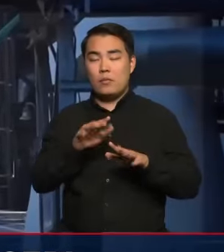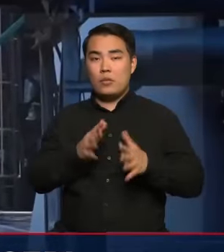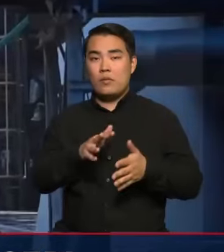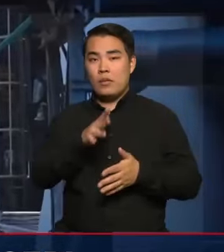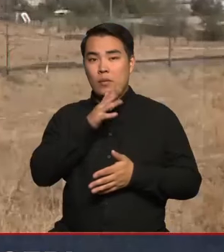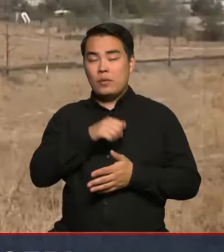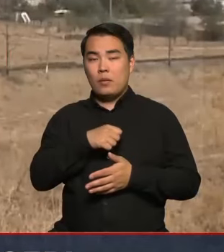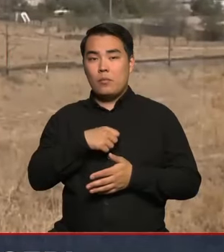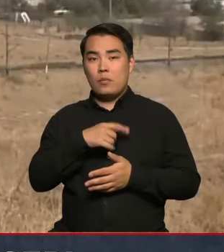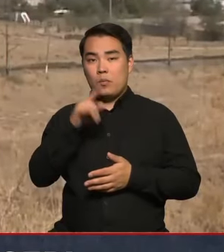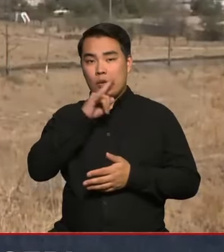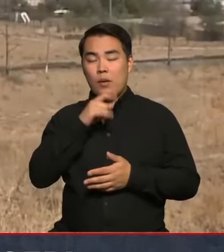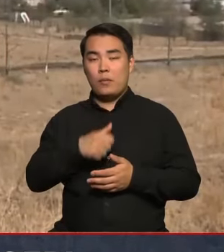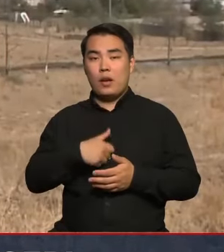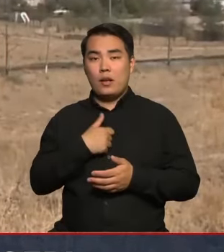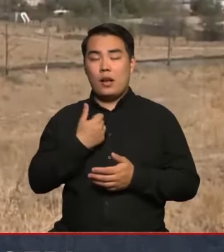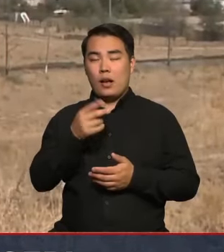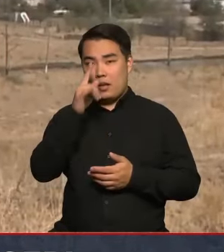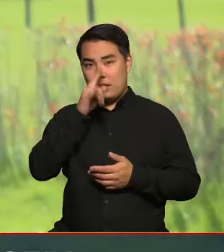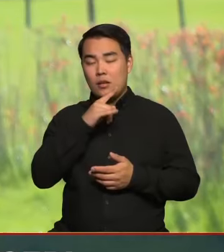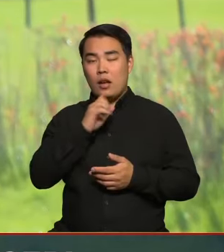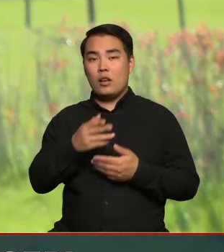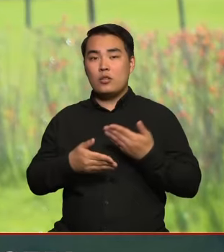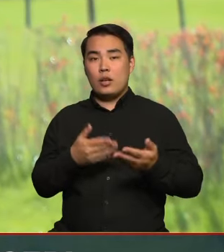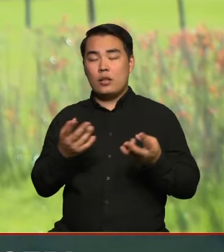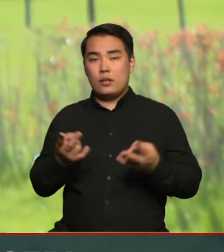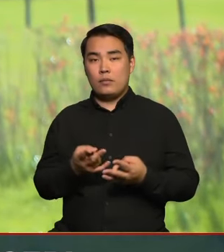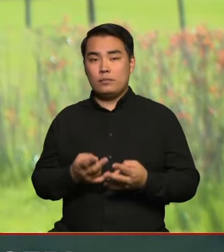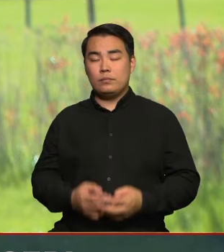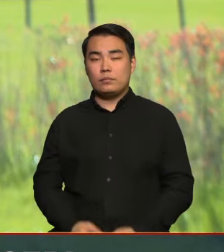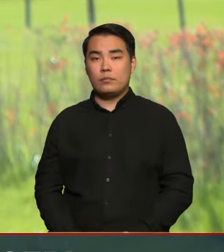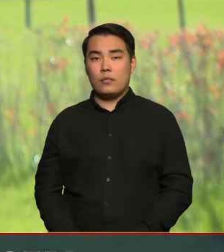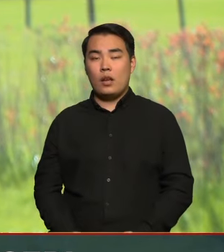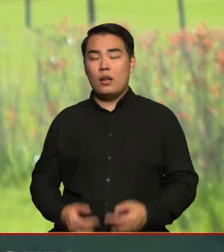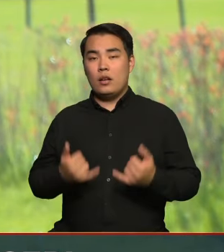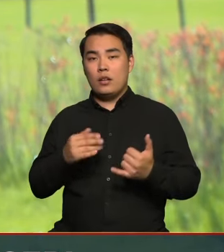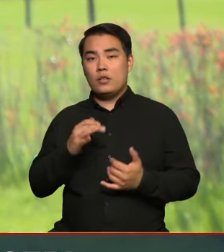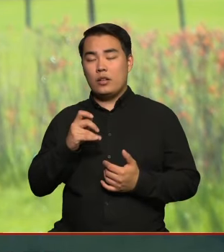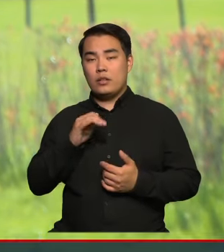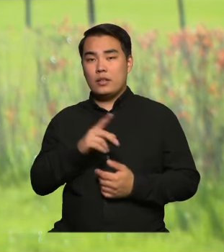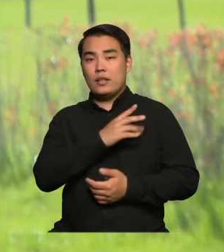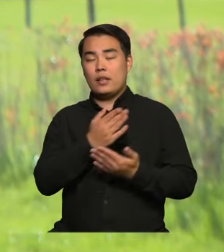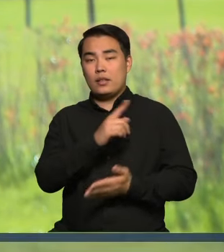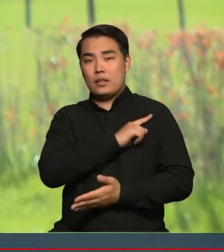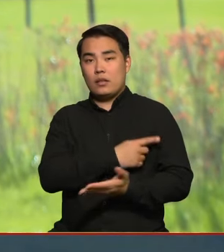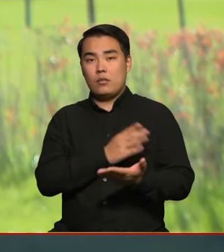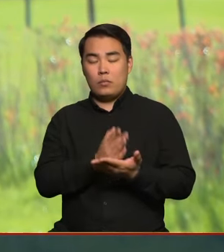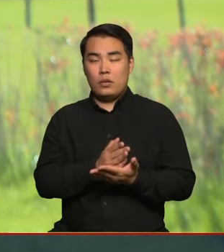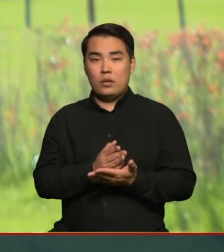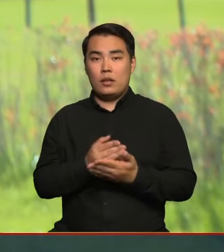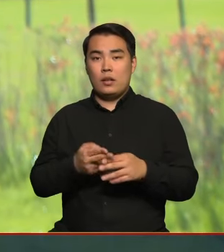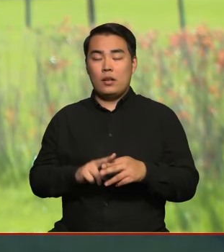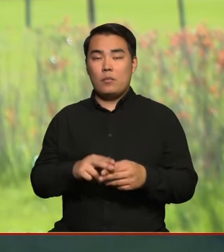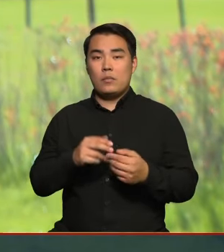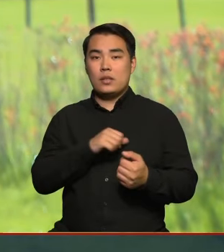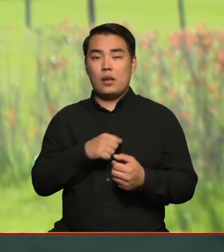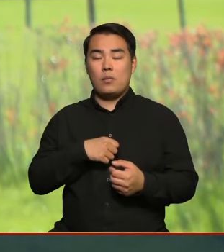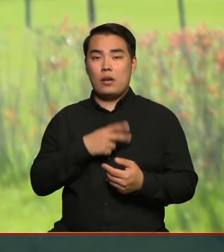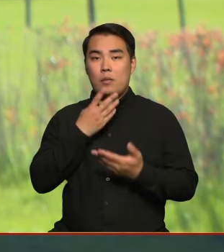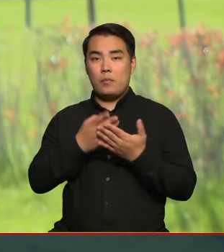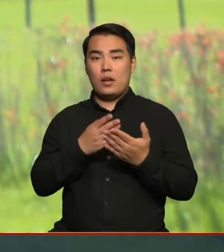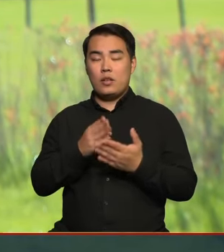мұнаймен мақтанатын Қазақстан қандай қадамға баруы тиіс? Мына қазіргі шиеленіс күшейіп кететін болса, мына Парсы шығанағында